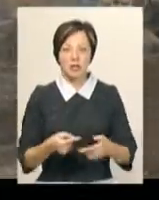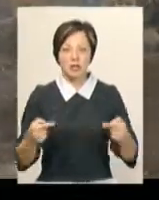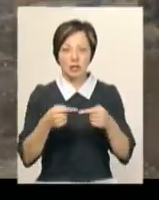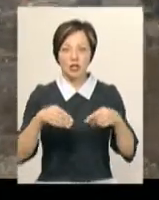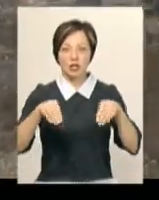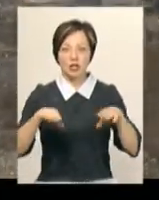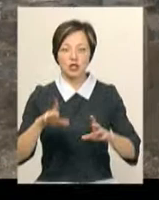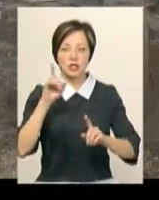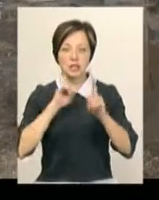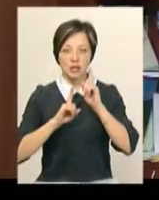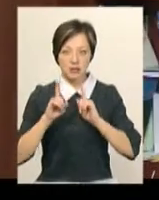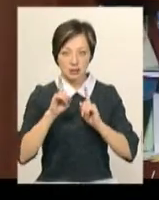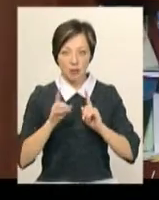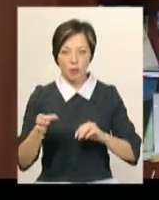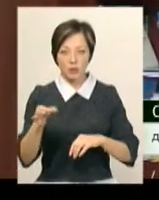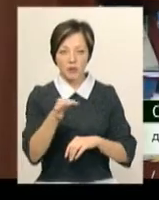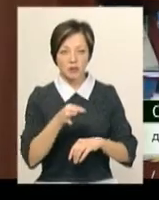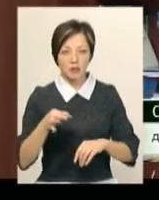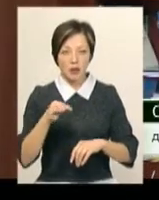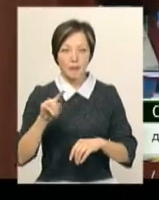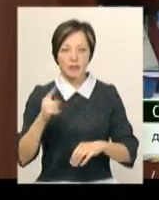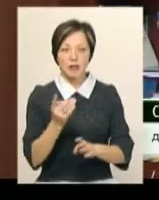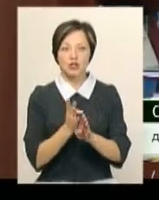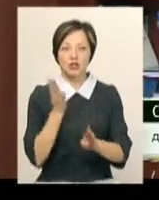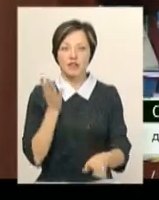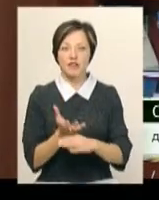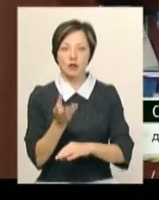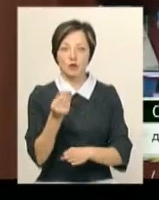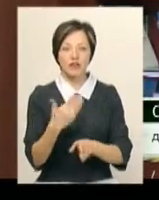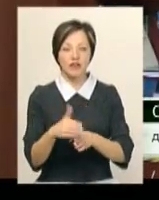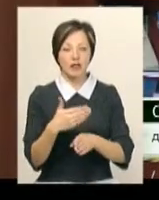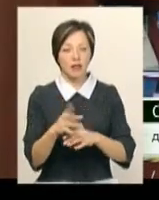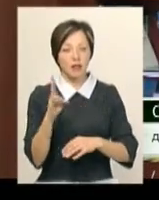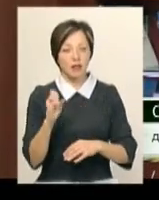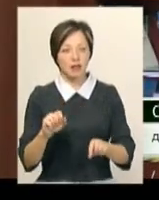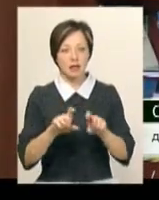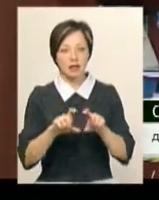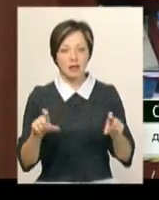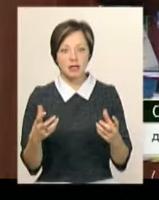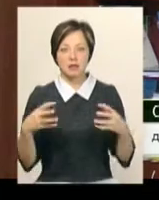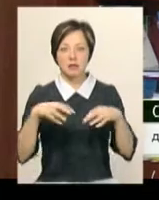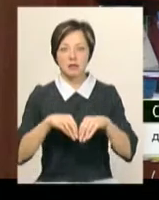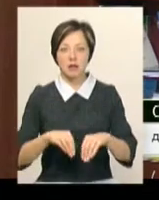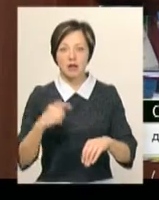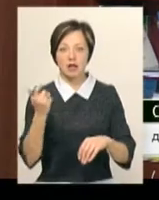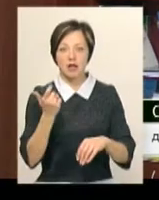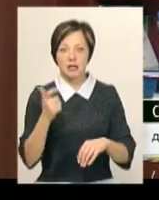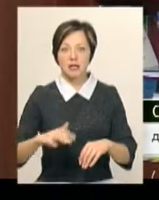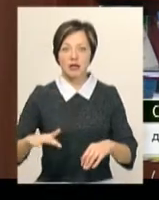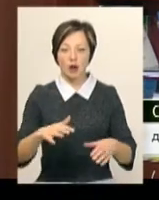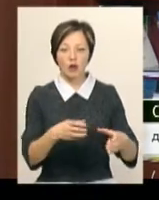рішення сесії обласної ради. В першу чергу фінансуються видатки на заклади спільної власності територіальних громад